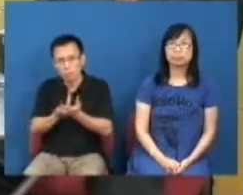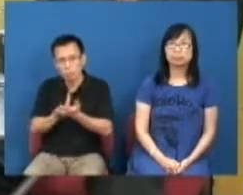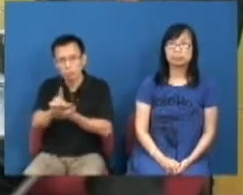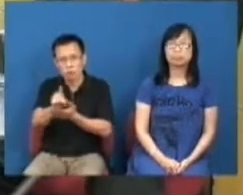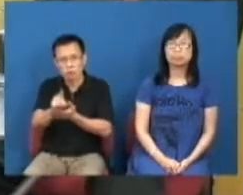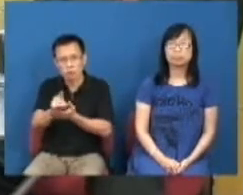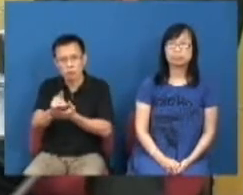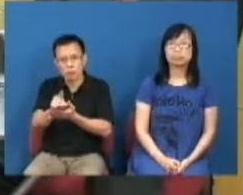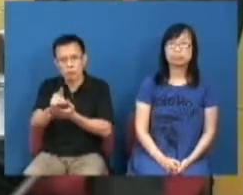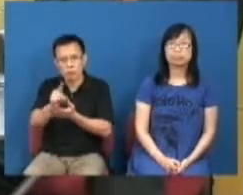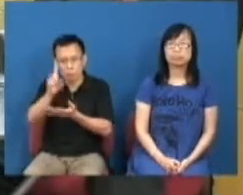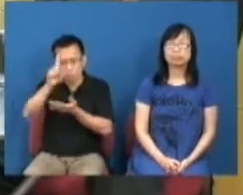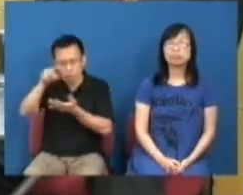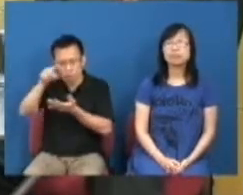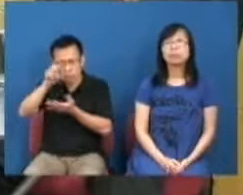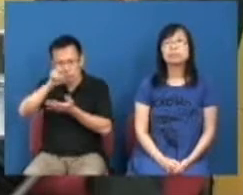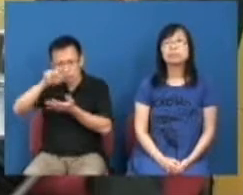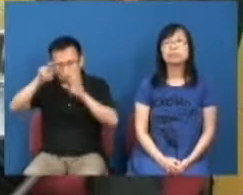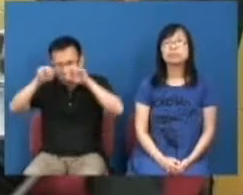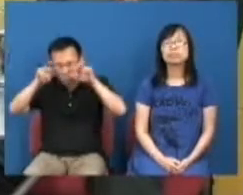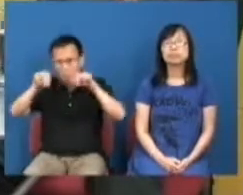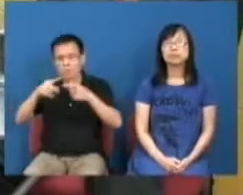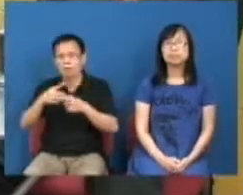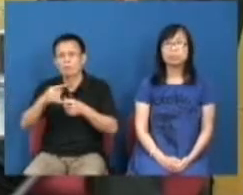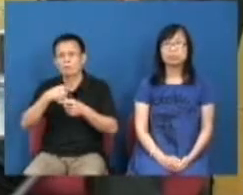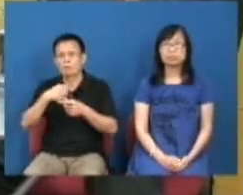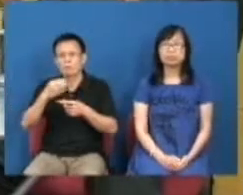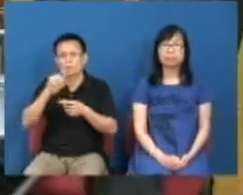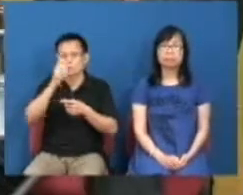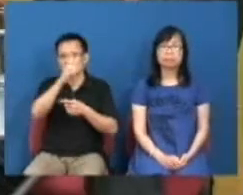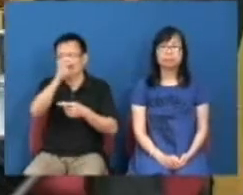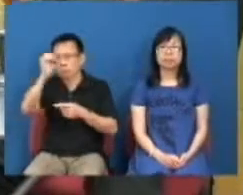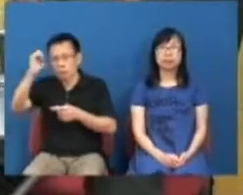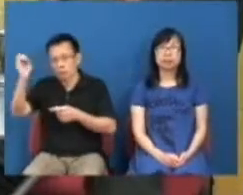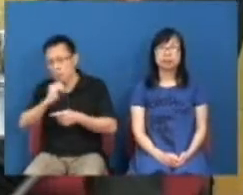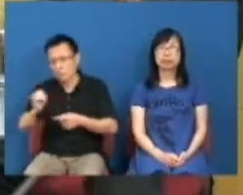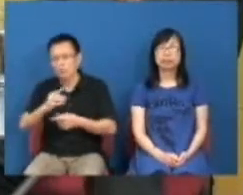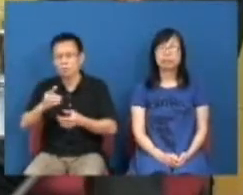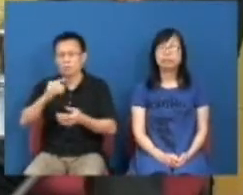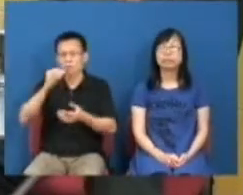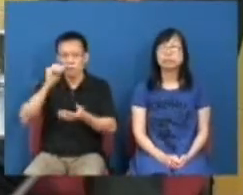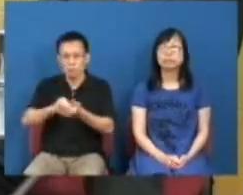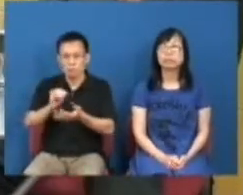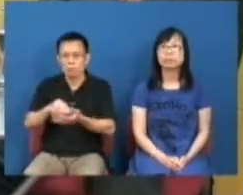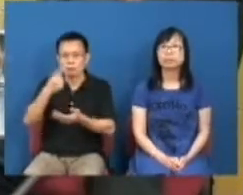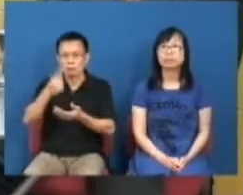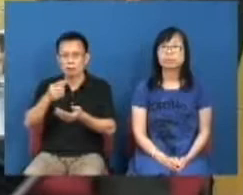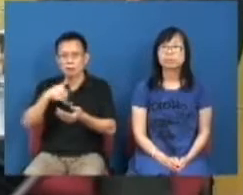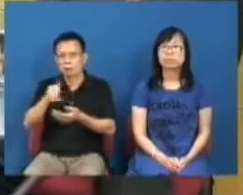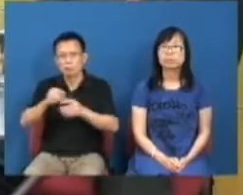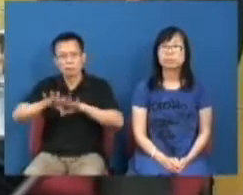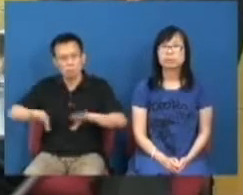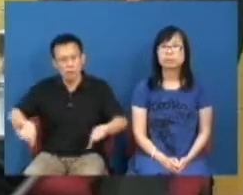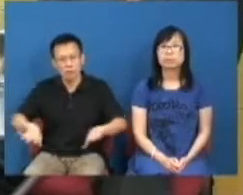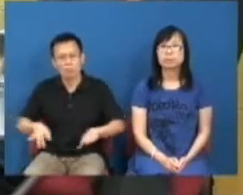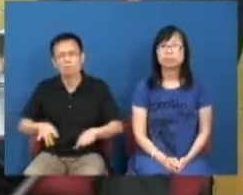斷。當然係唔係我哋要百分百知道係樓上漏水先至係去調解咧？咁